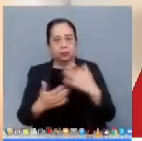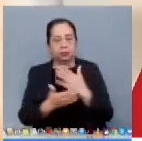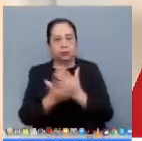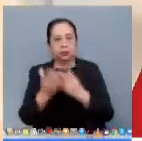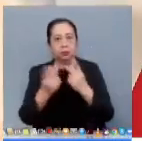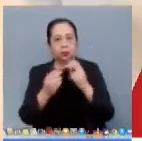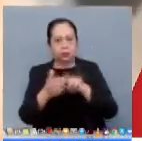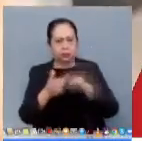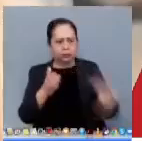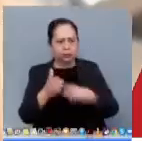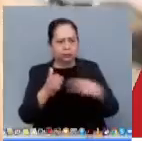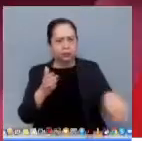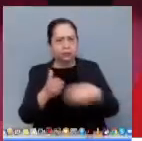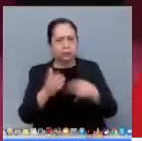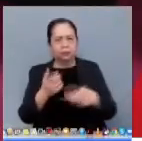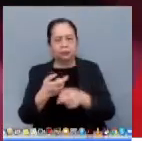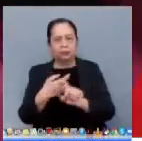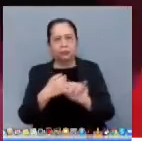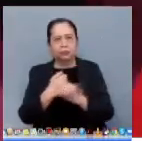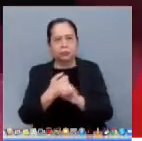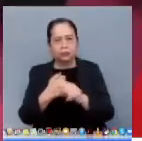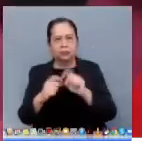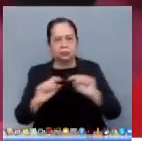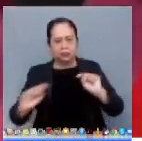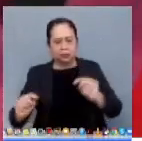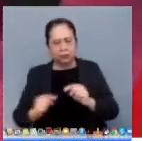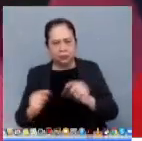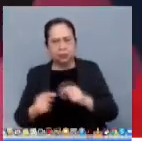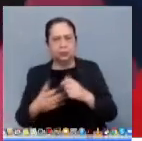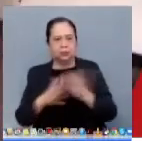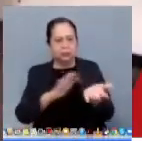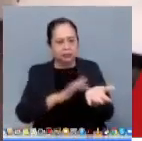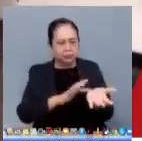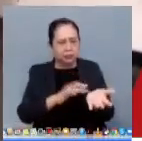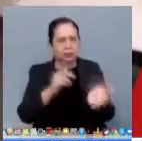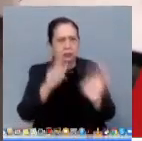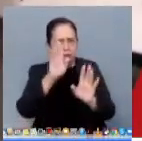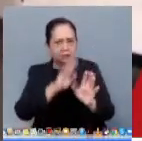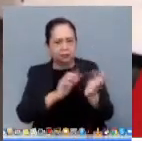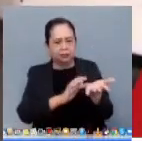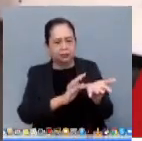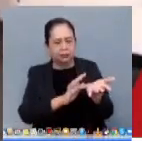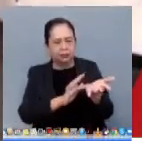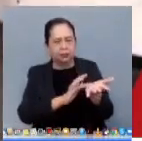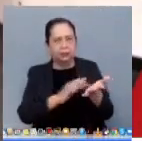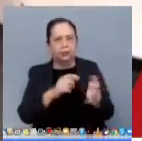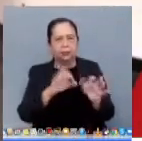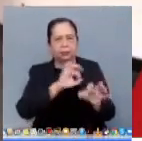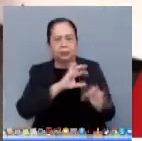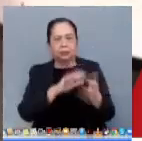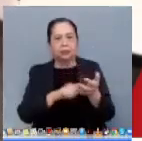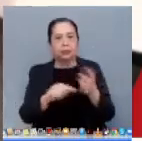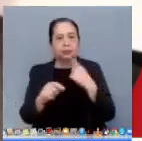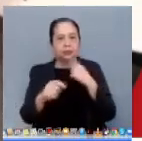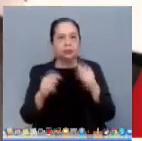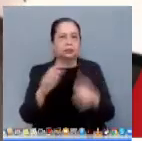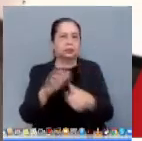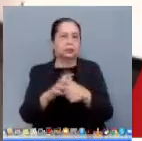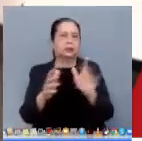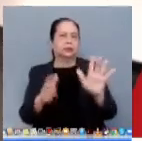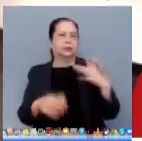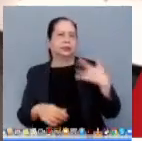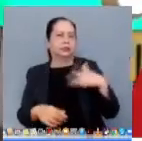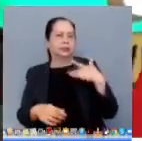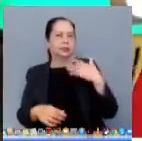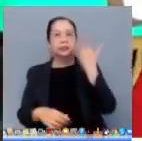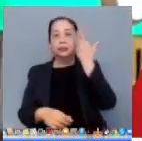jeep. Kaya nagkasugat sa tuhod at palad ang isang babaeng pasahero. Ayon sa pulisya, lumalabas na modus ang sospek na magpanggap na